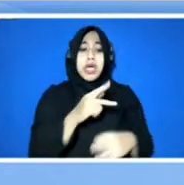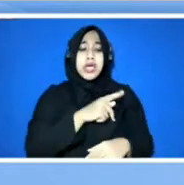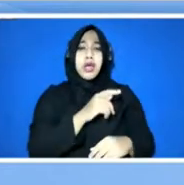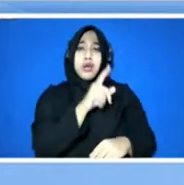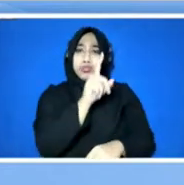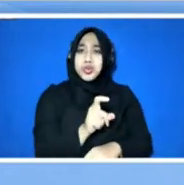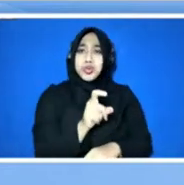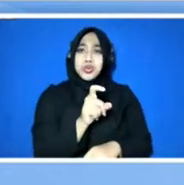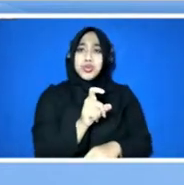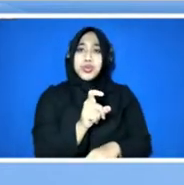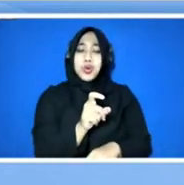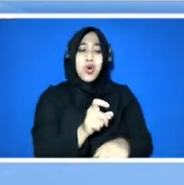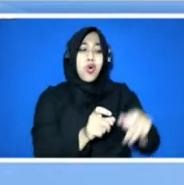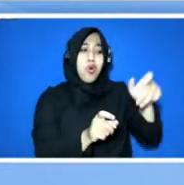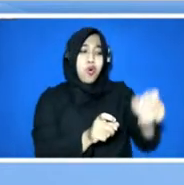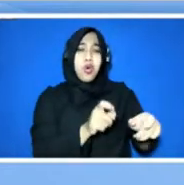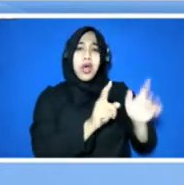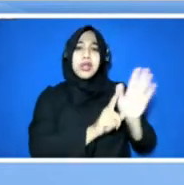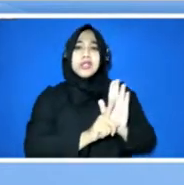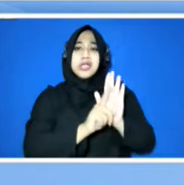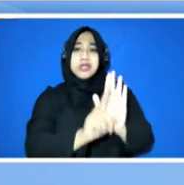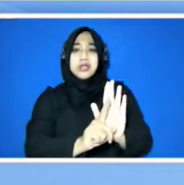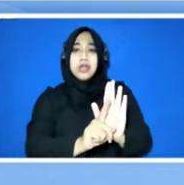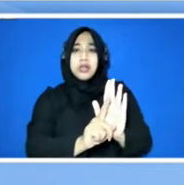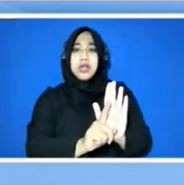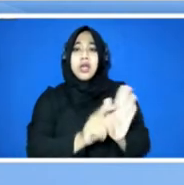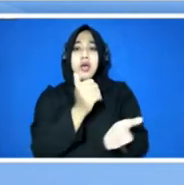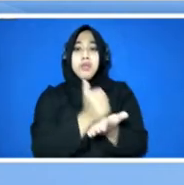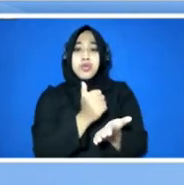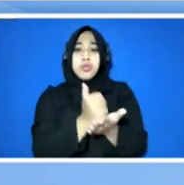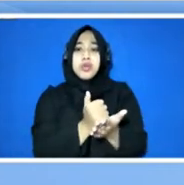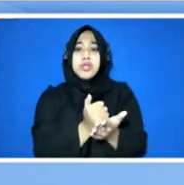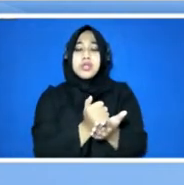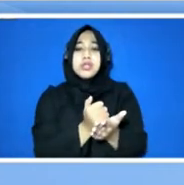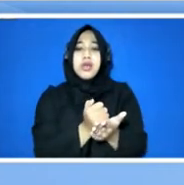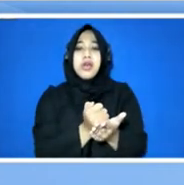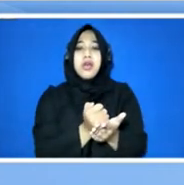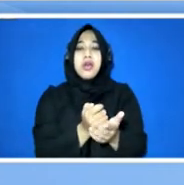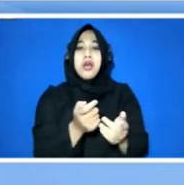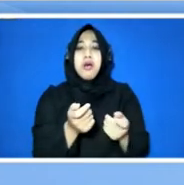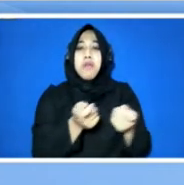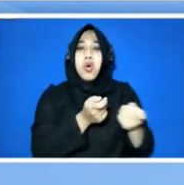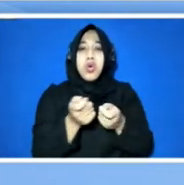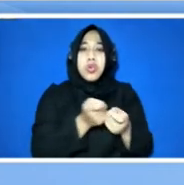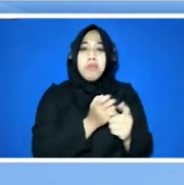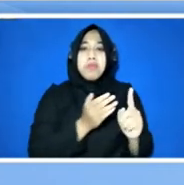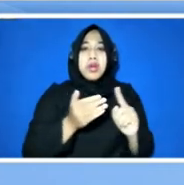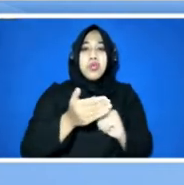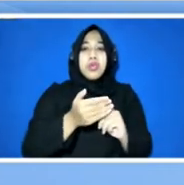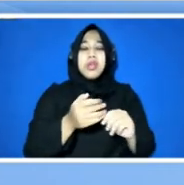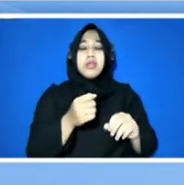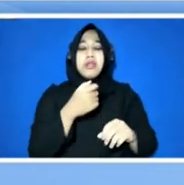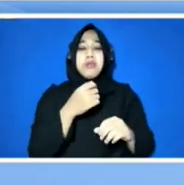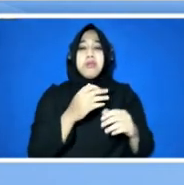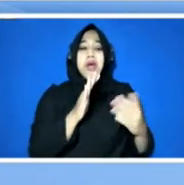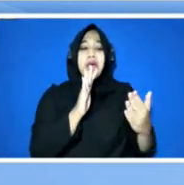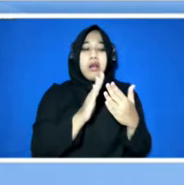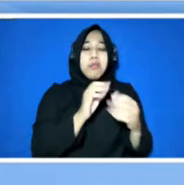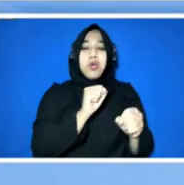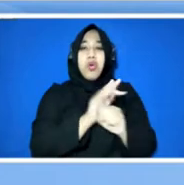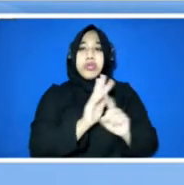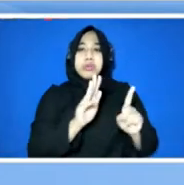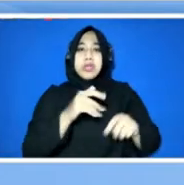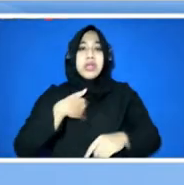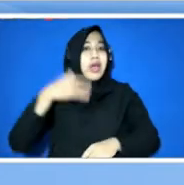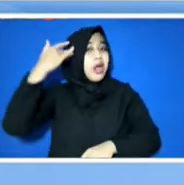memerlukan seorang dirijen yang bisa mengorkestrakan penanganan COVID ini gitu. Tapi sampai sekarang sih kami tidak